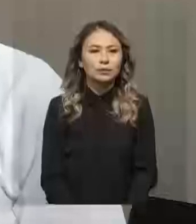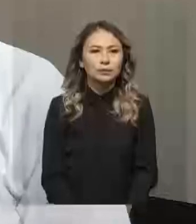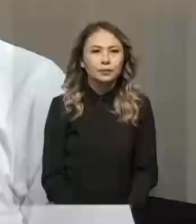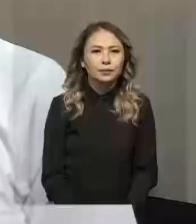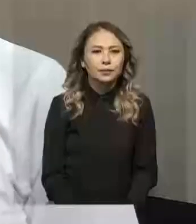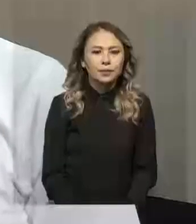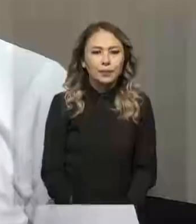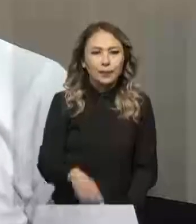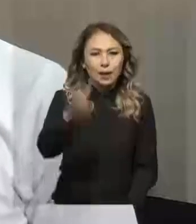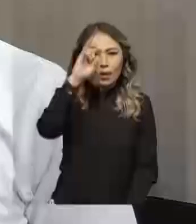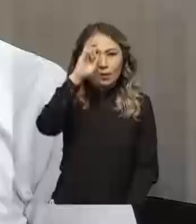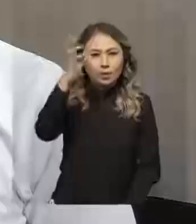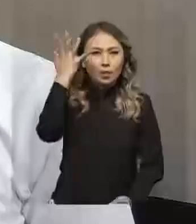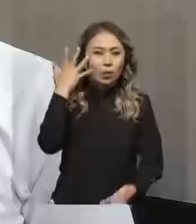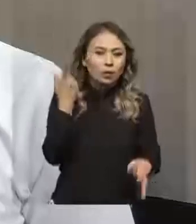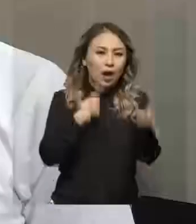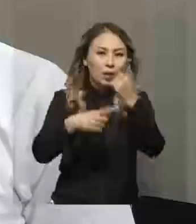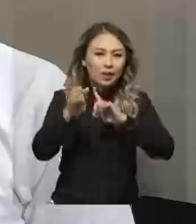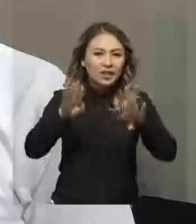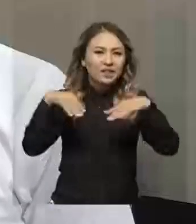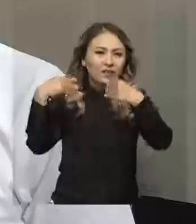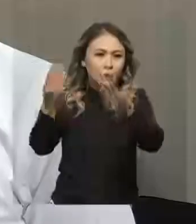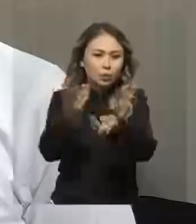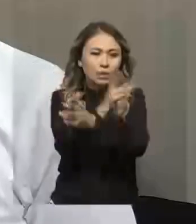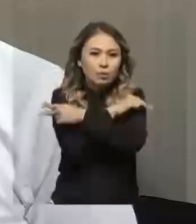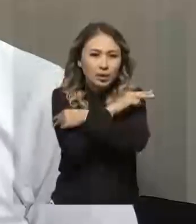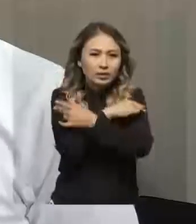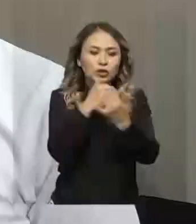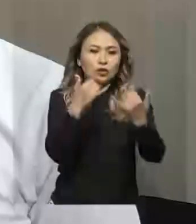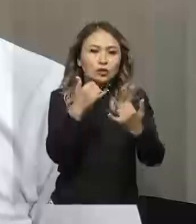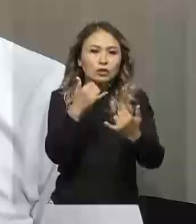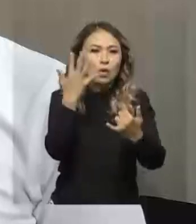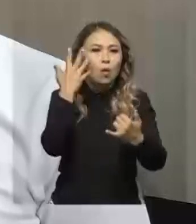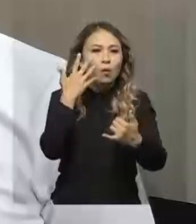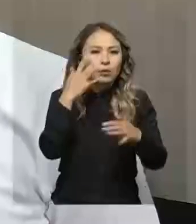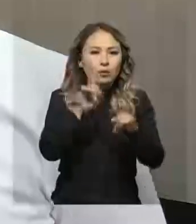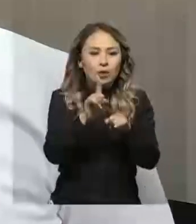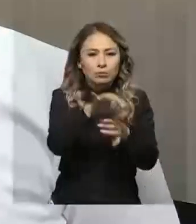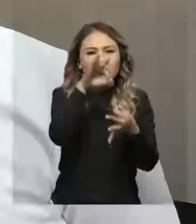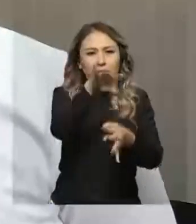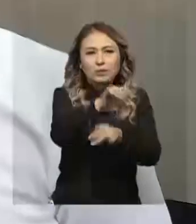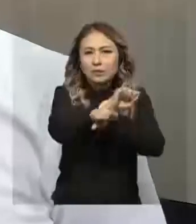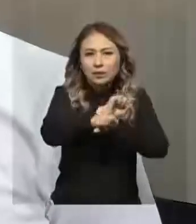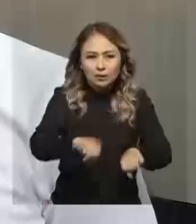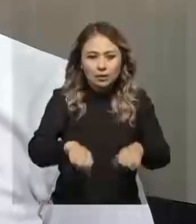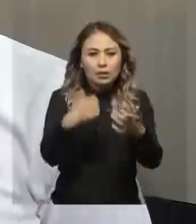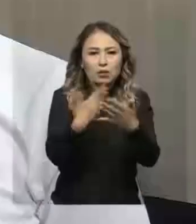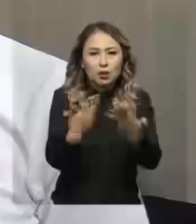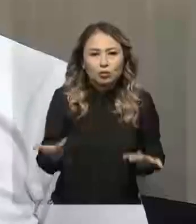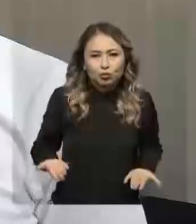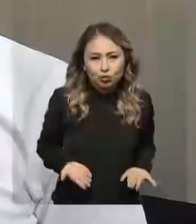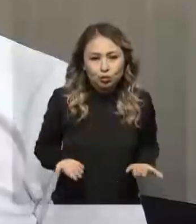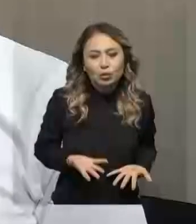Мемлекет меншікке қайтарылғаннан кейін ол жерлер айтқанда қараусыз қалып қоймау керек. Неге десеңіз, ол жерде жаңа тұрғын